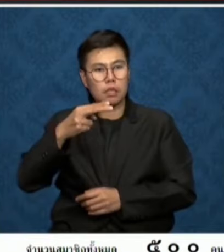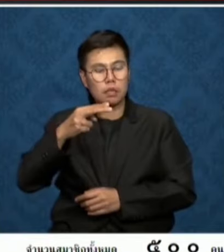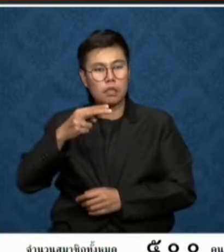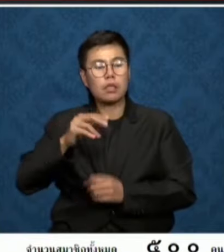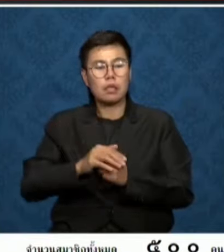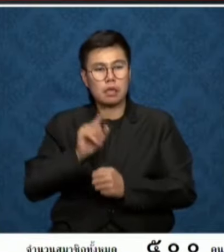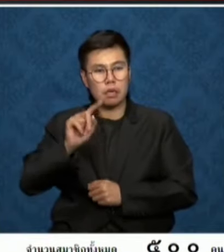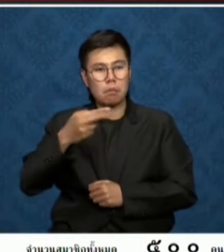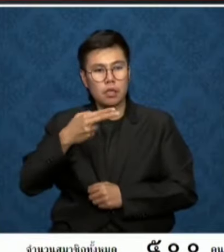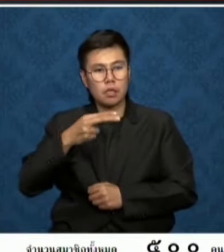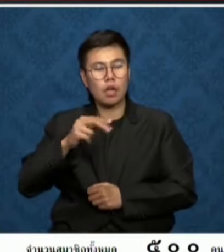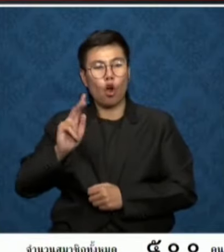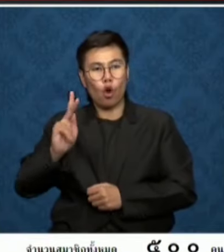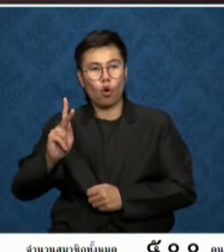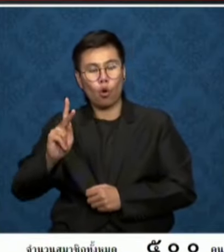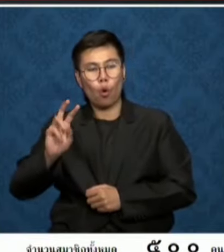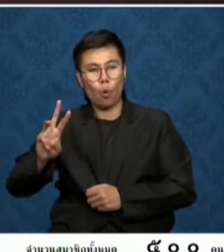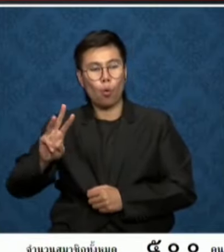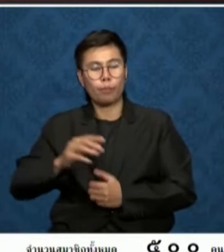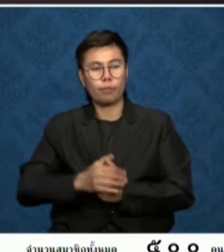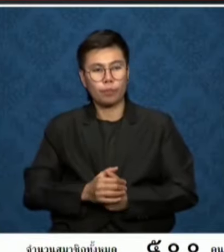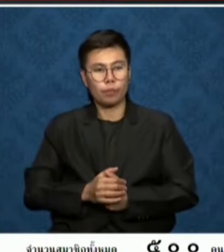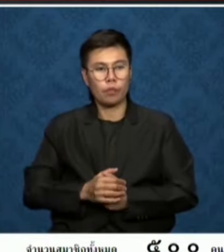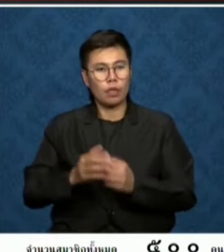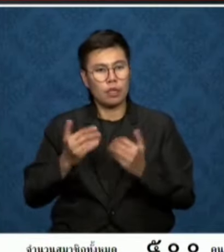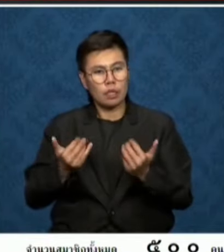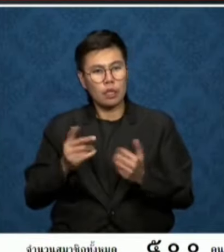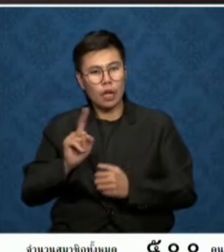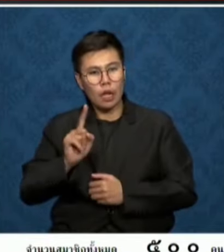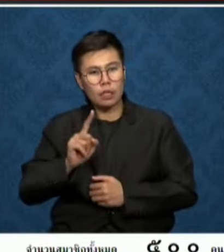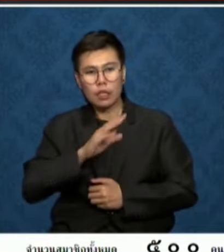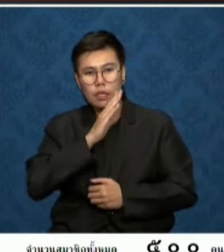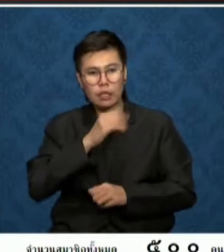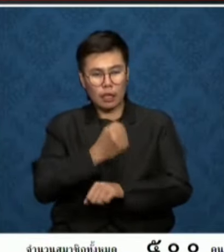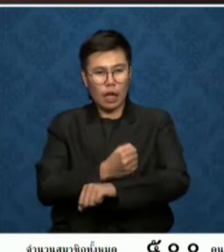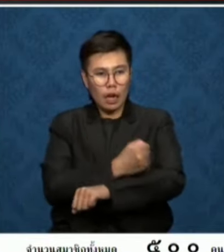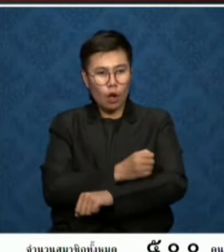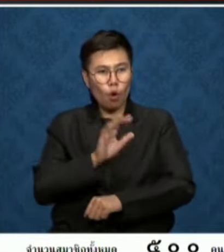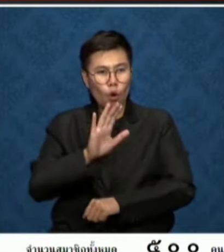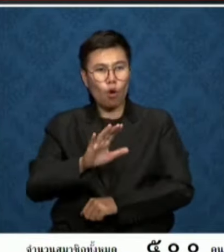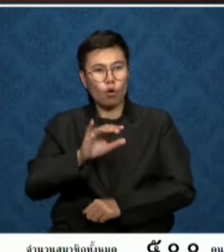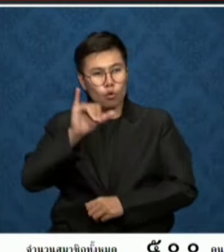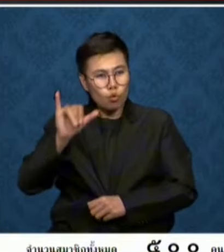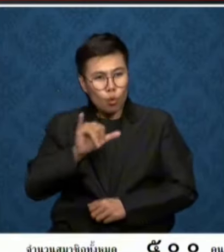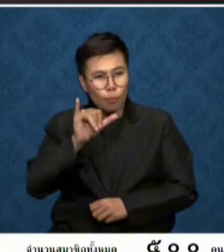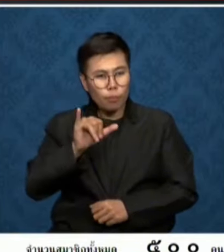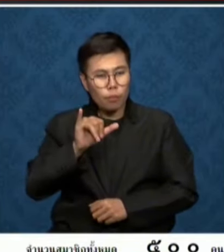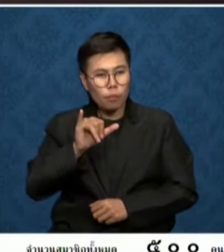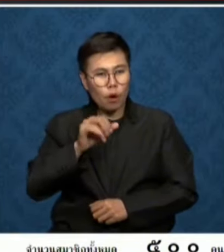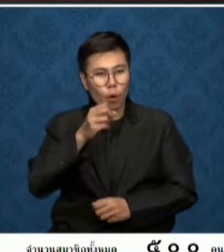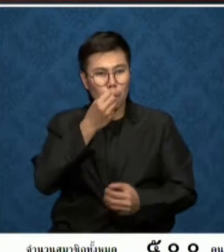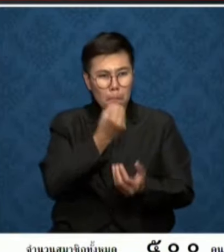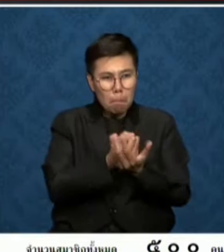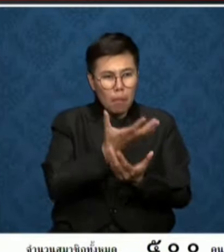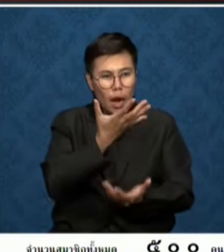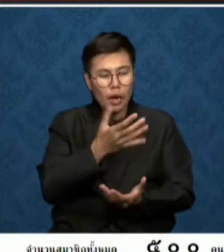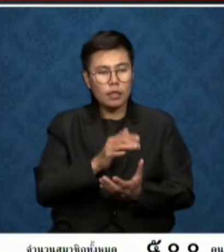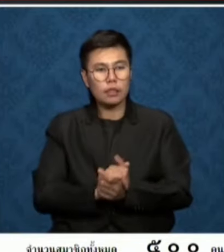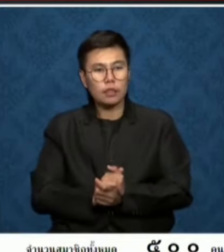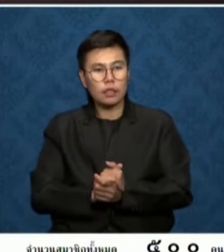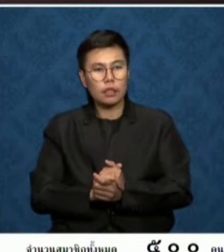วัตต์ท่านประธานครับมันจะเป็นอย่างนี้ไปได้ไงครับในเมื่อค่าแรงของทางสหภาพยุโรปสูงกว่าเรารวมไปถึงค่าวั